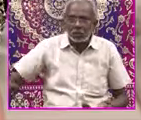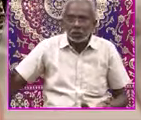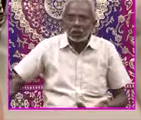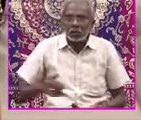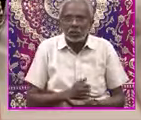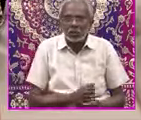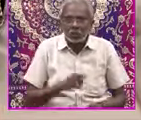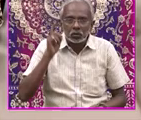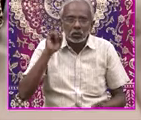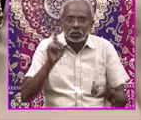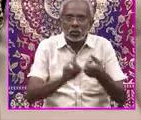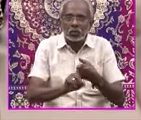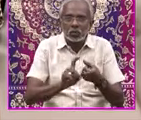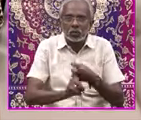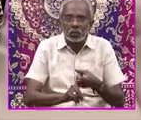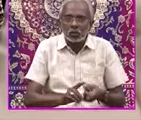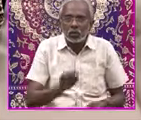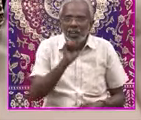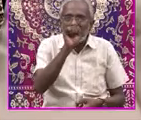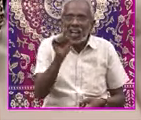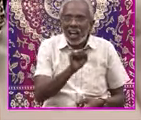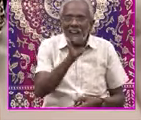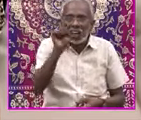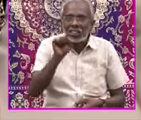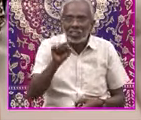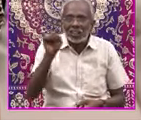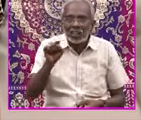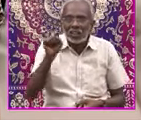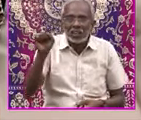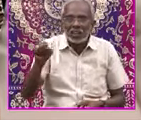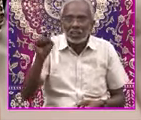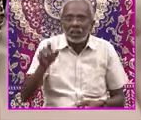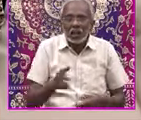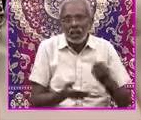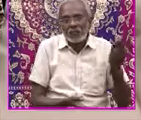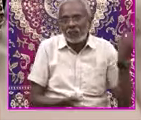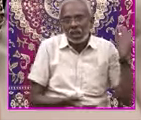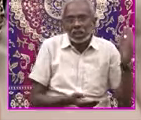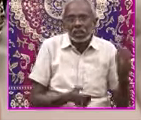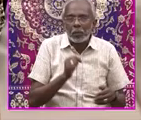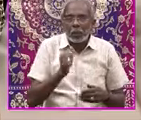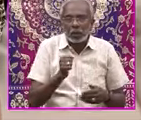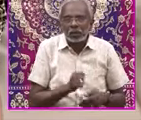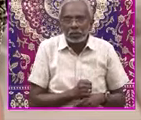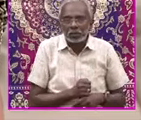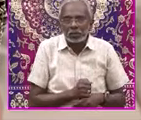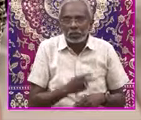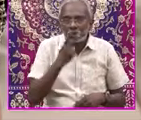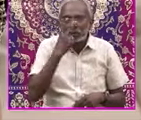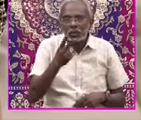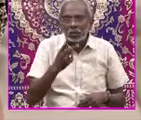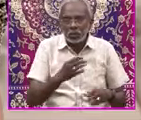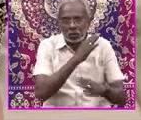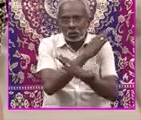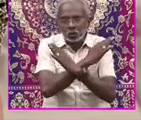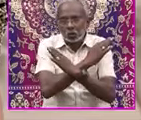தொடுக்க சென்றான் அப்படின்னா அனந்தவர்மன் என்னும் வடகலிங்க மன்னன். ஏன்னா தோற்ற மன்னர்கள் வந்து திரை செலுத்தணும். இந்த